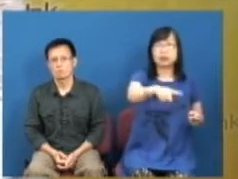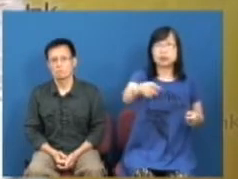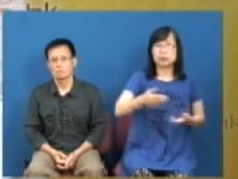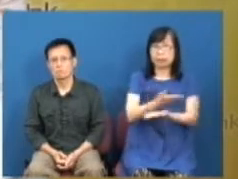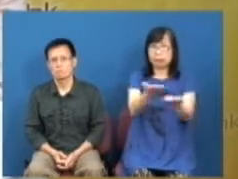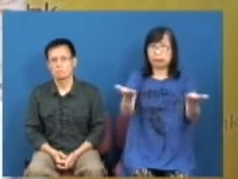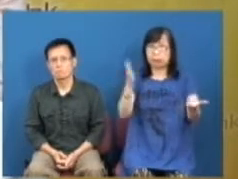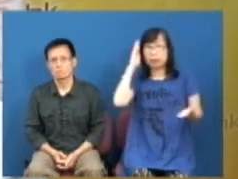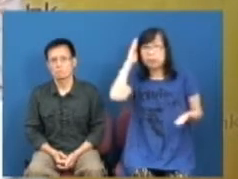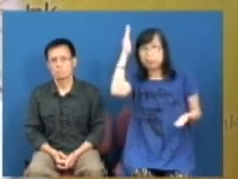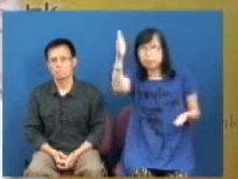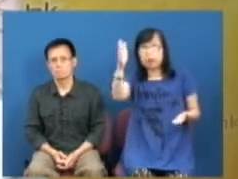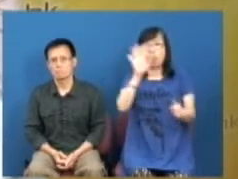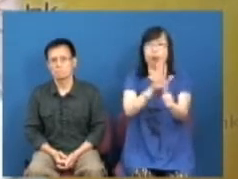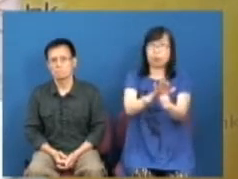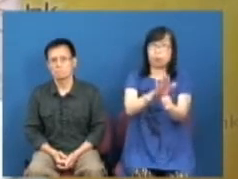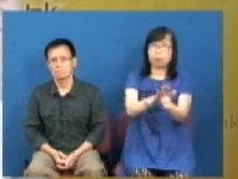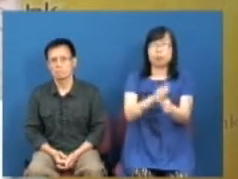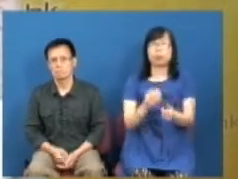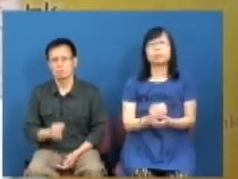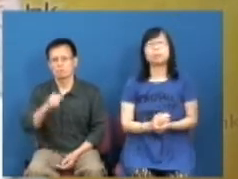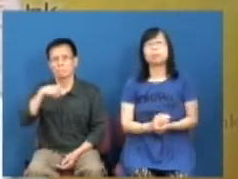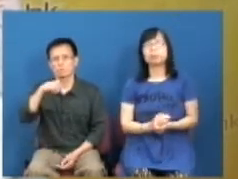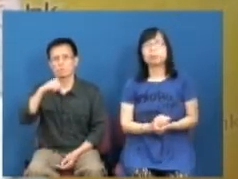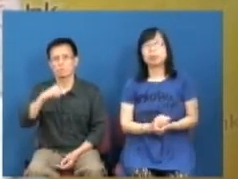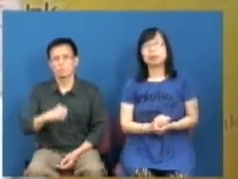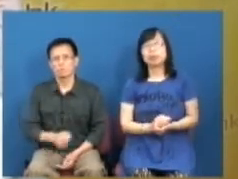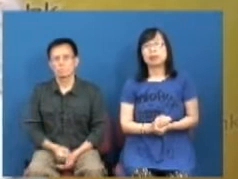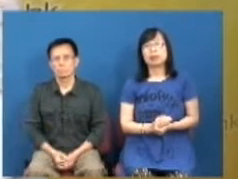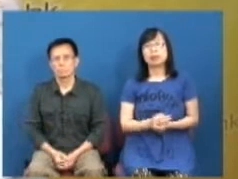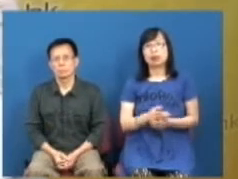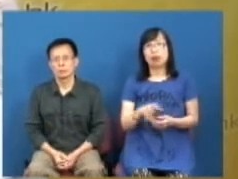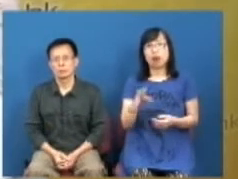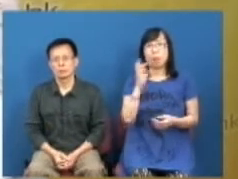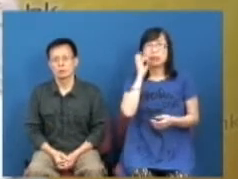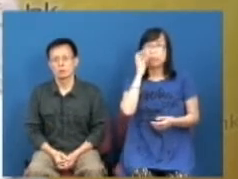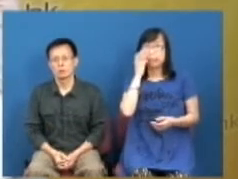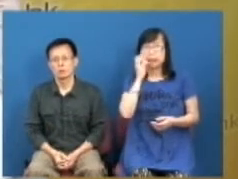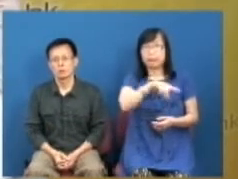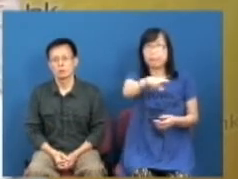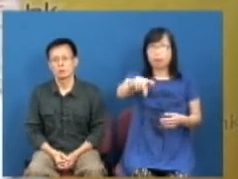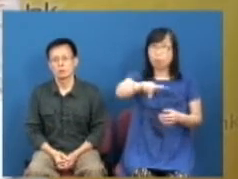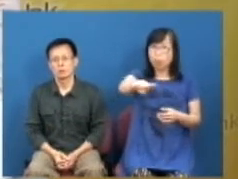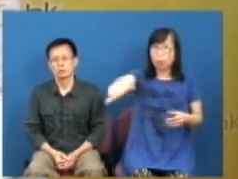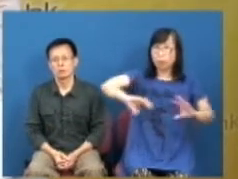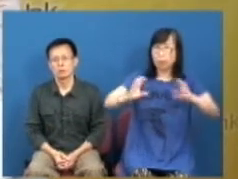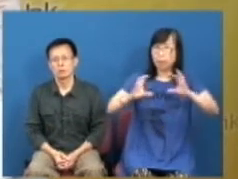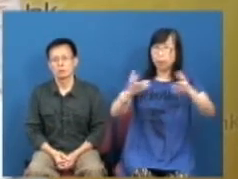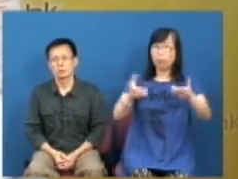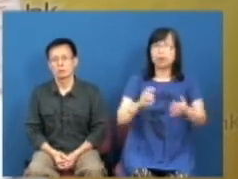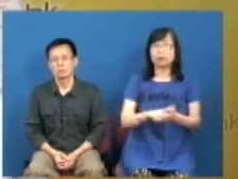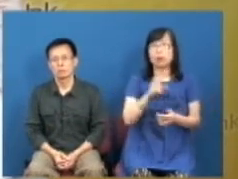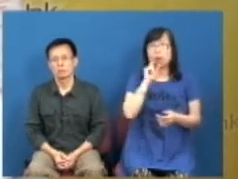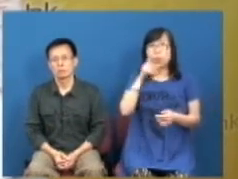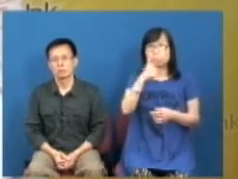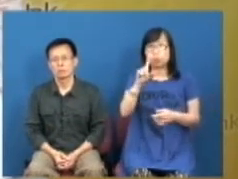都希望能夠保護佢啊嚇，即係都或者米埔啊呢啲地方都好值得。咁啊真係好多鳥